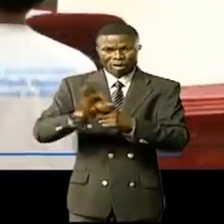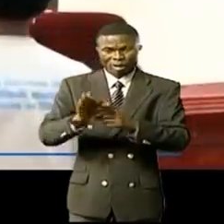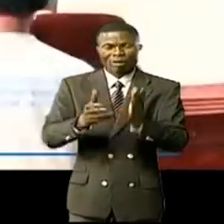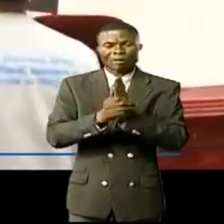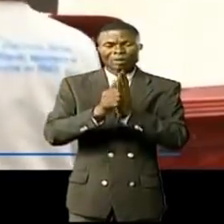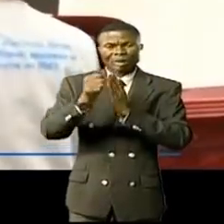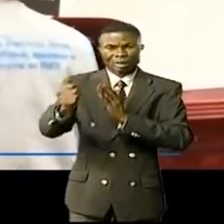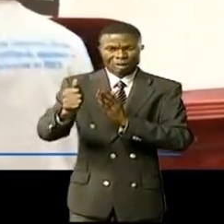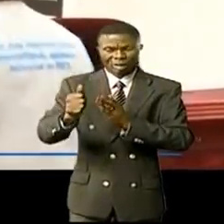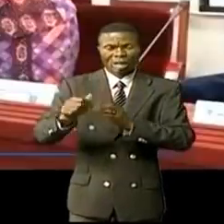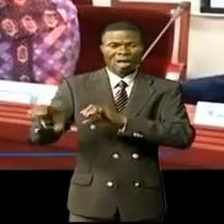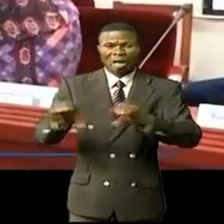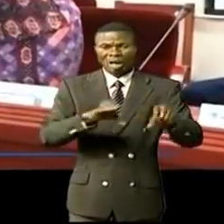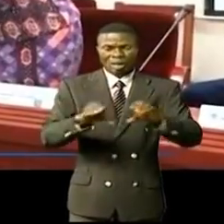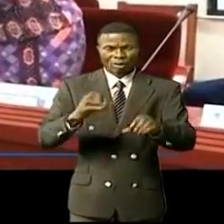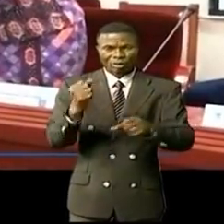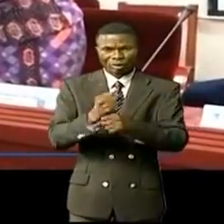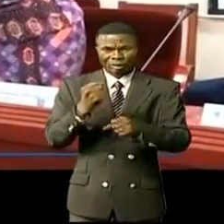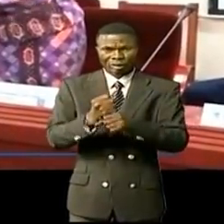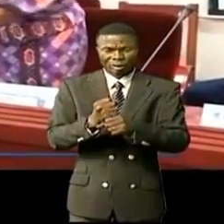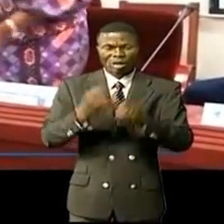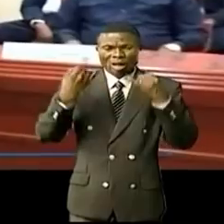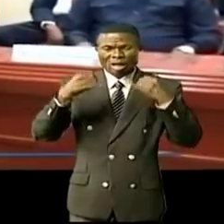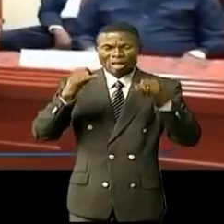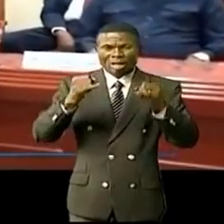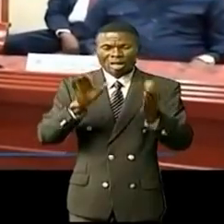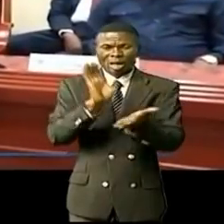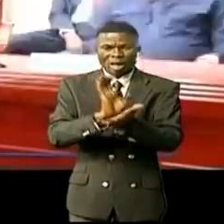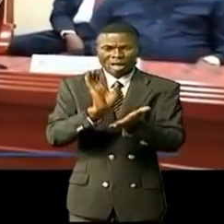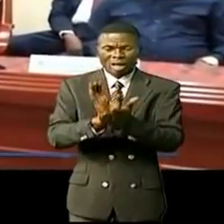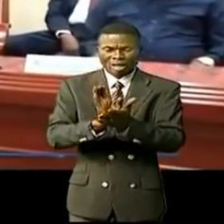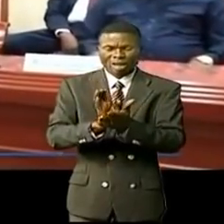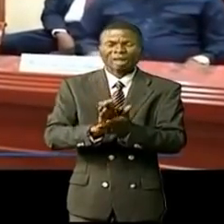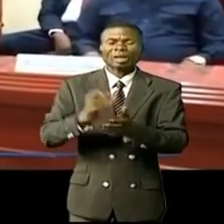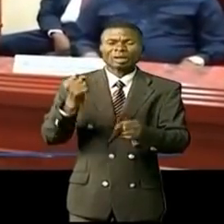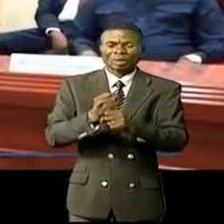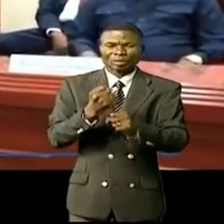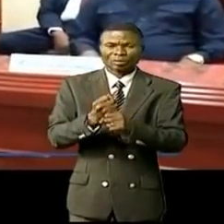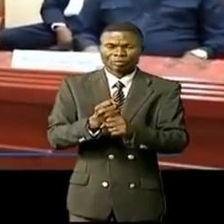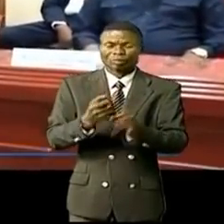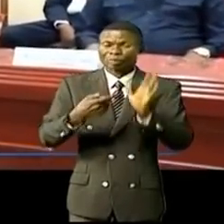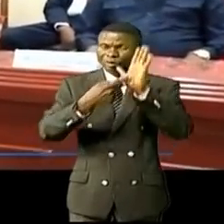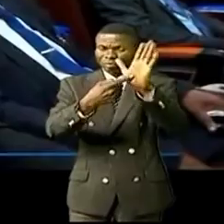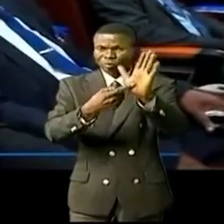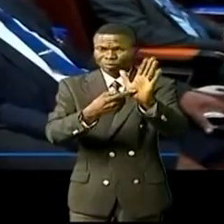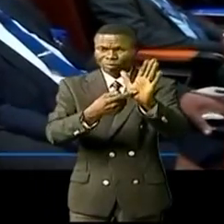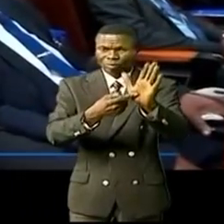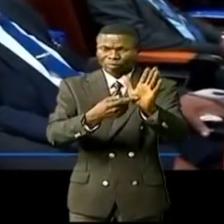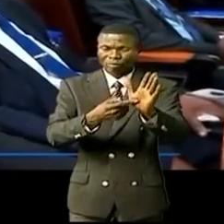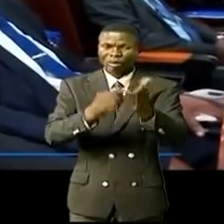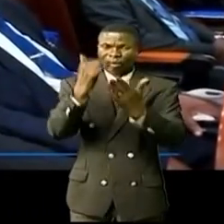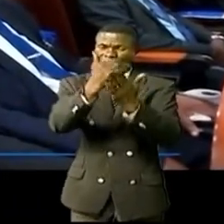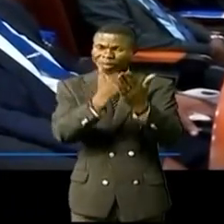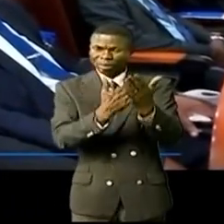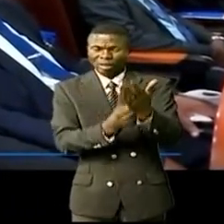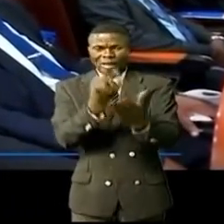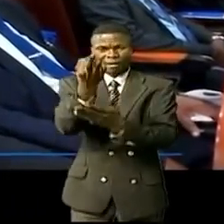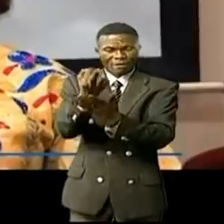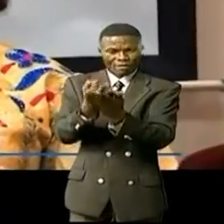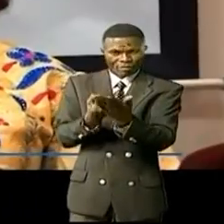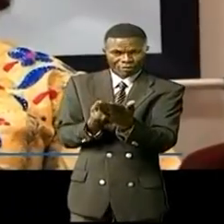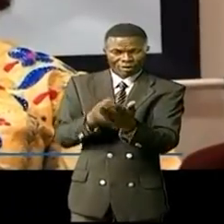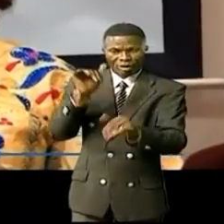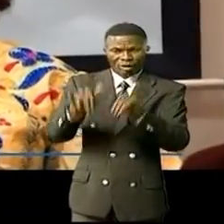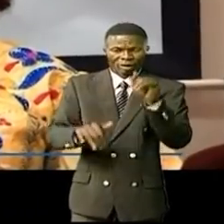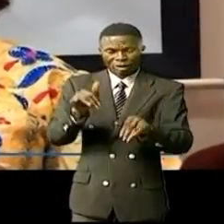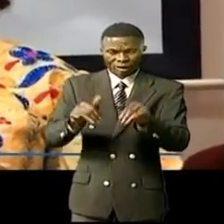qualité, le déroulement de l'opération d'actualisation des cartographies opérationnelles, la présentation et le remplissage des fiches. Le